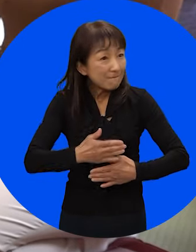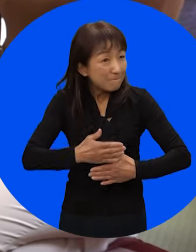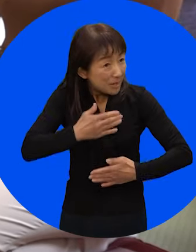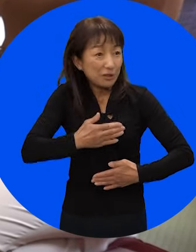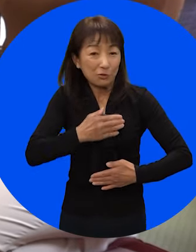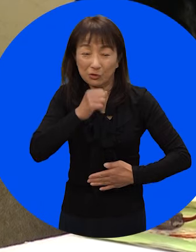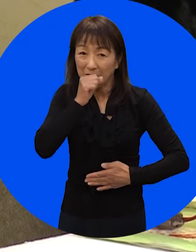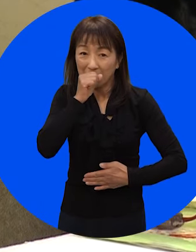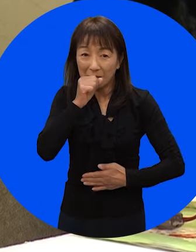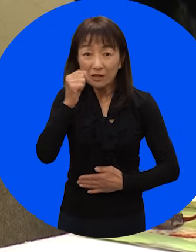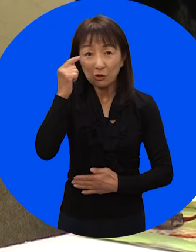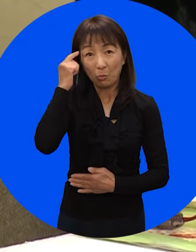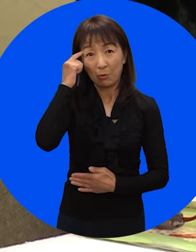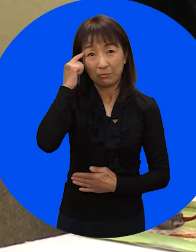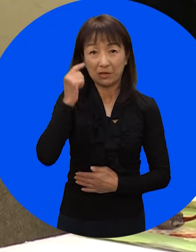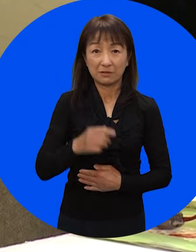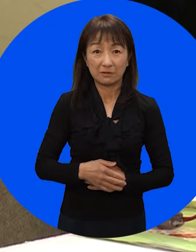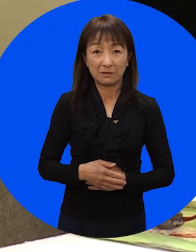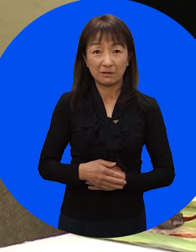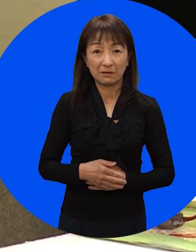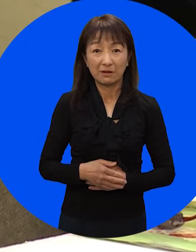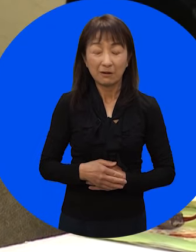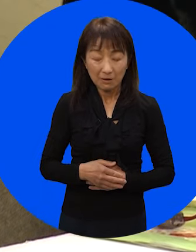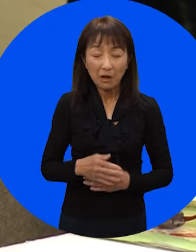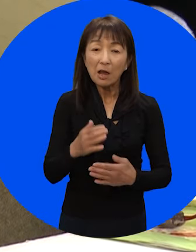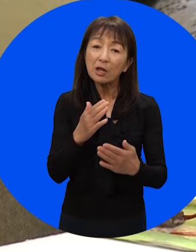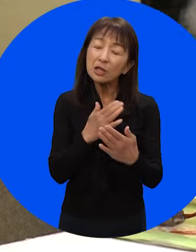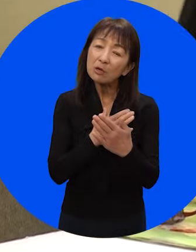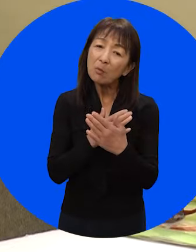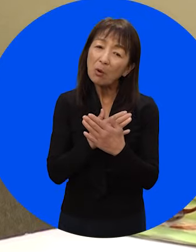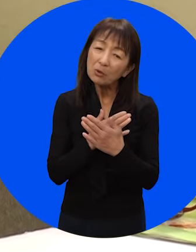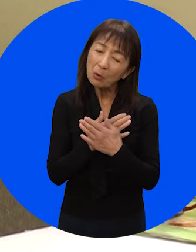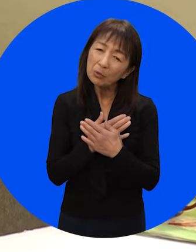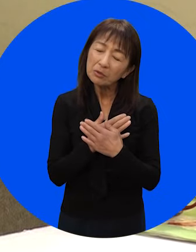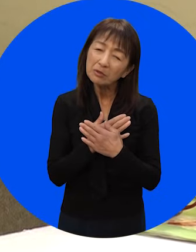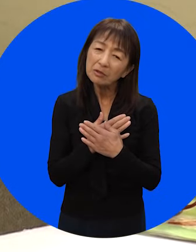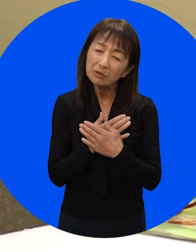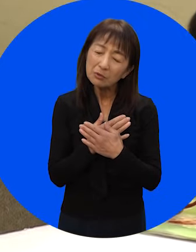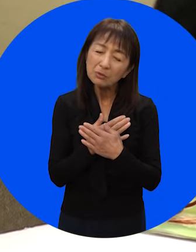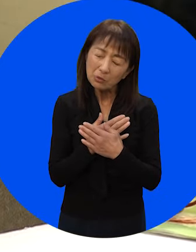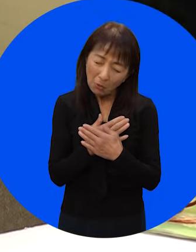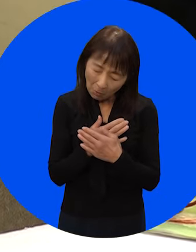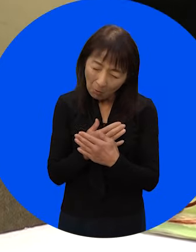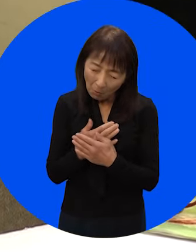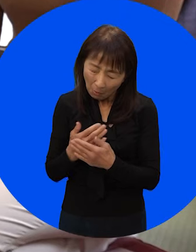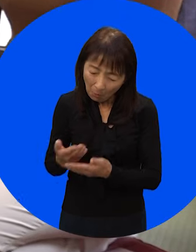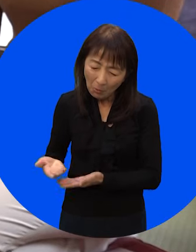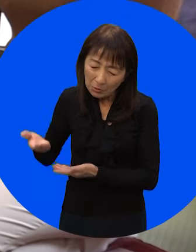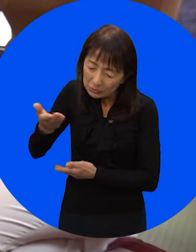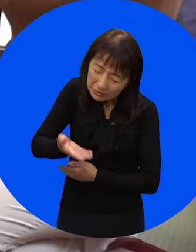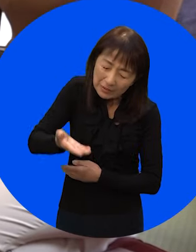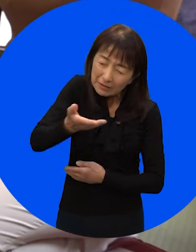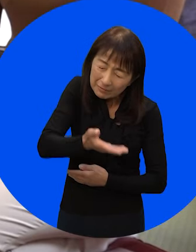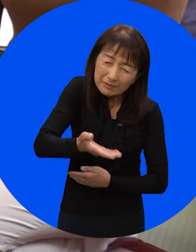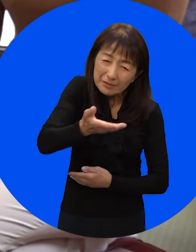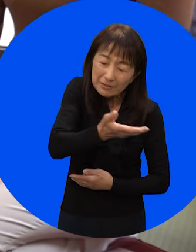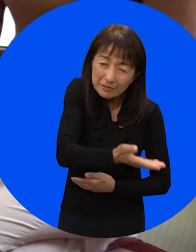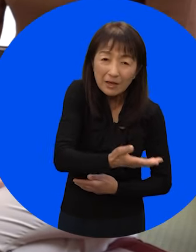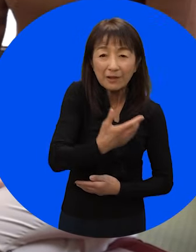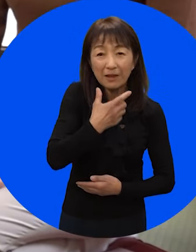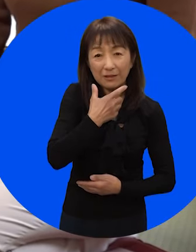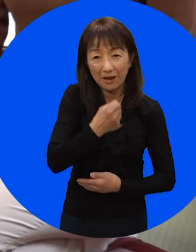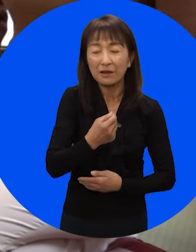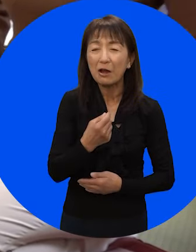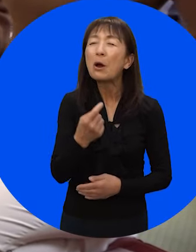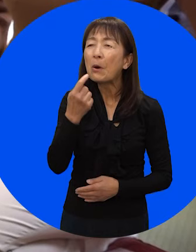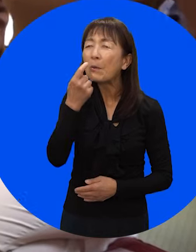ですか、だからやっぱり着物っていうのは捨てらせたくないですね。 そうですね、気軽にですね、はい、